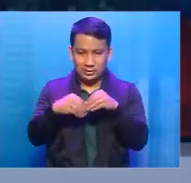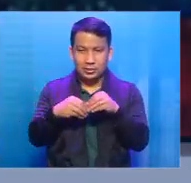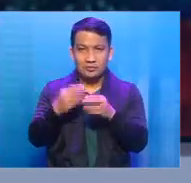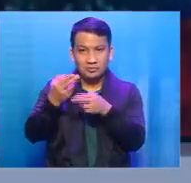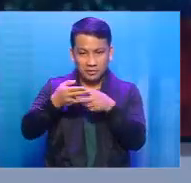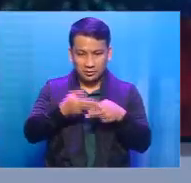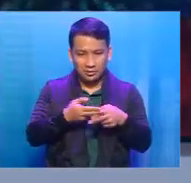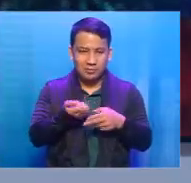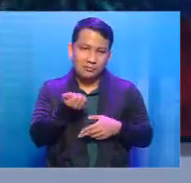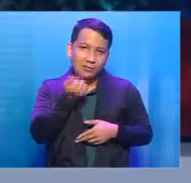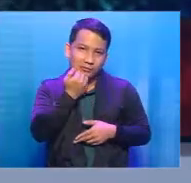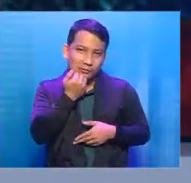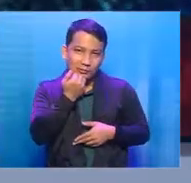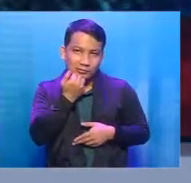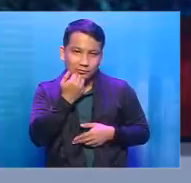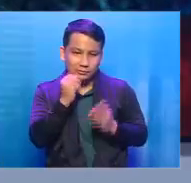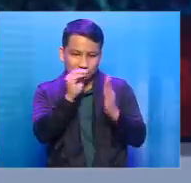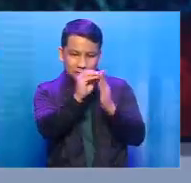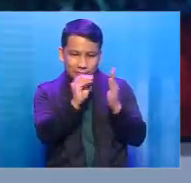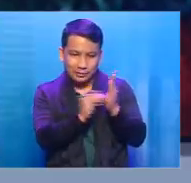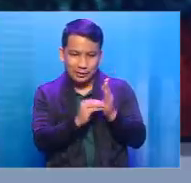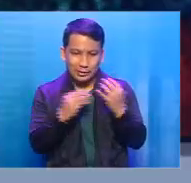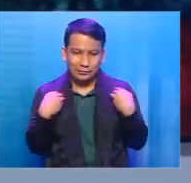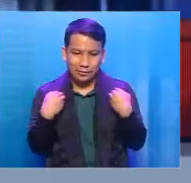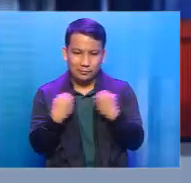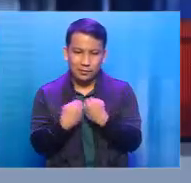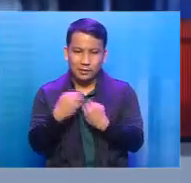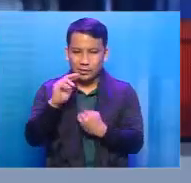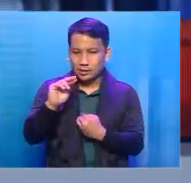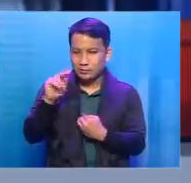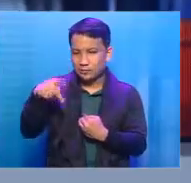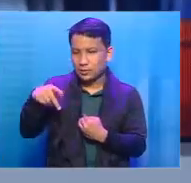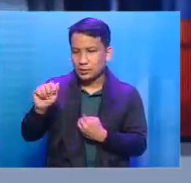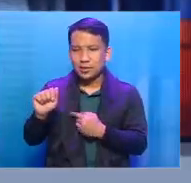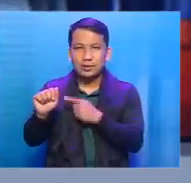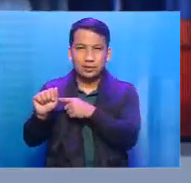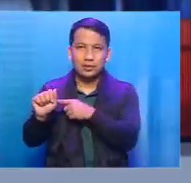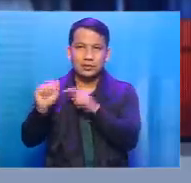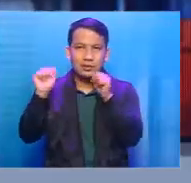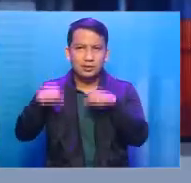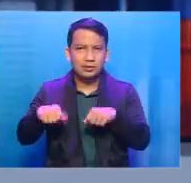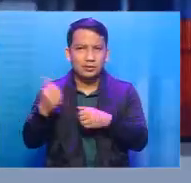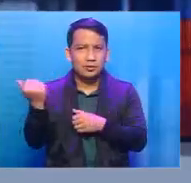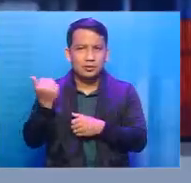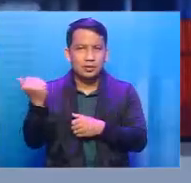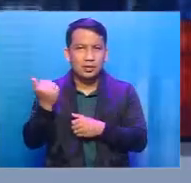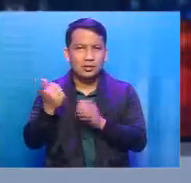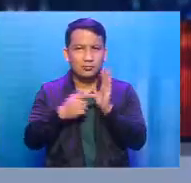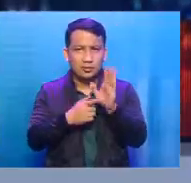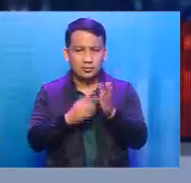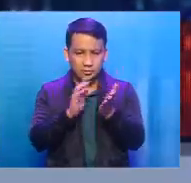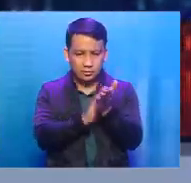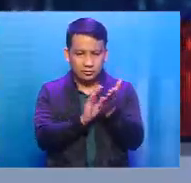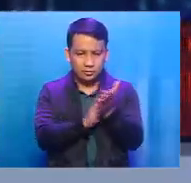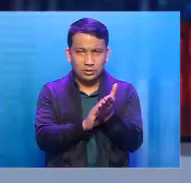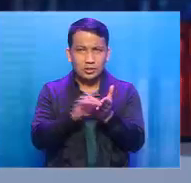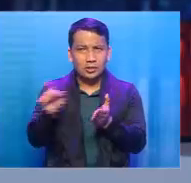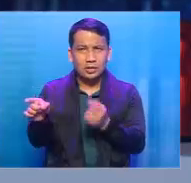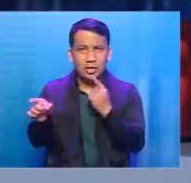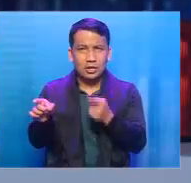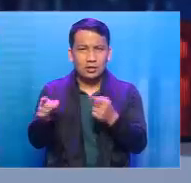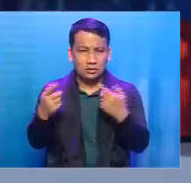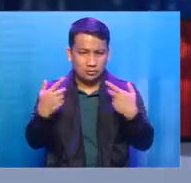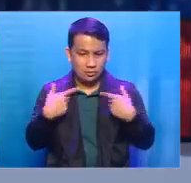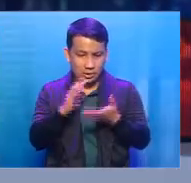ng AFP bilang mga miyembro raw ng NPA. Pumalag din ang iba pang universidad na tinukoy na pugad